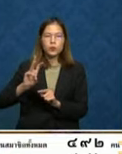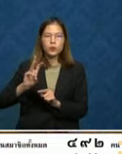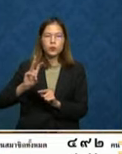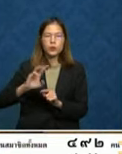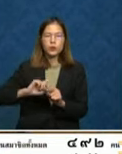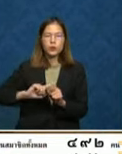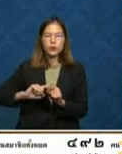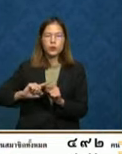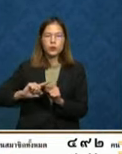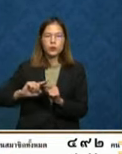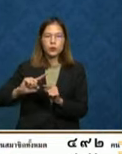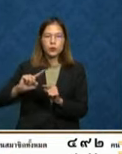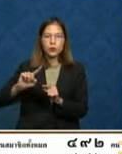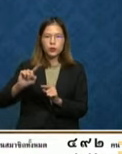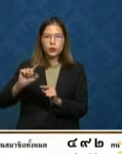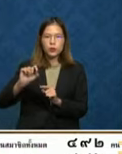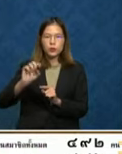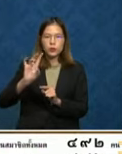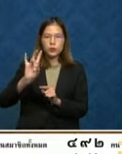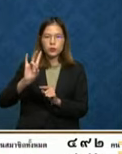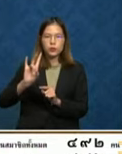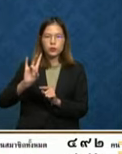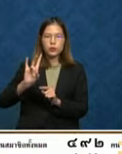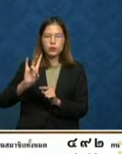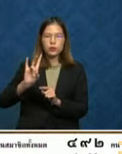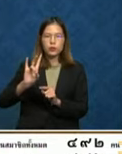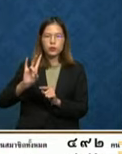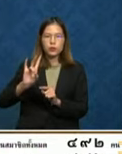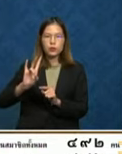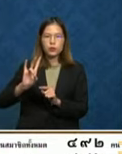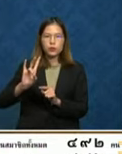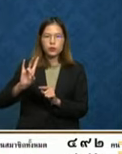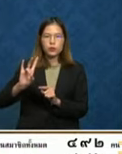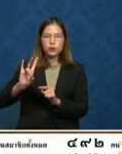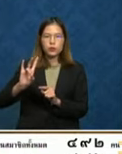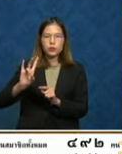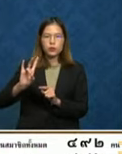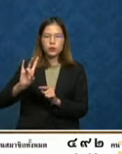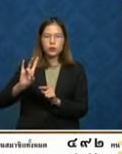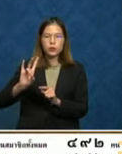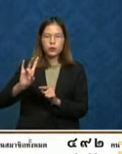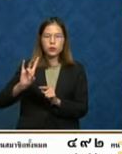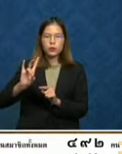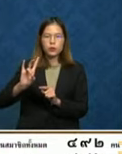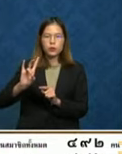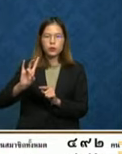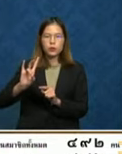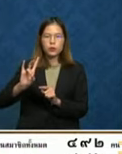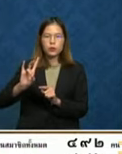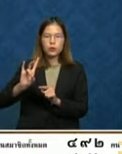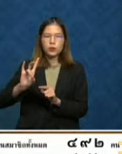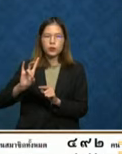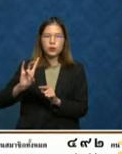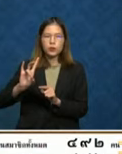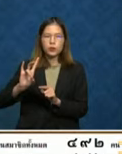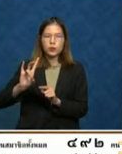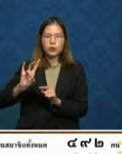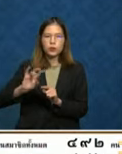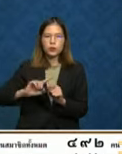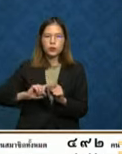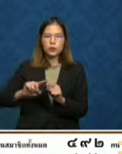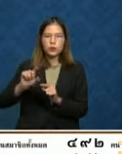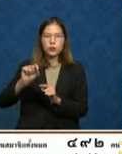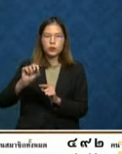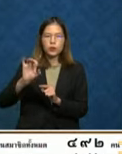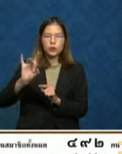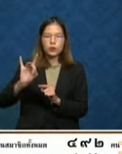ณัฐกิจชุมพร 27รองศาสตราจารย์พิเศษดวงฤทธิ์เบญจาธิกุลชัยรุ่งเรือง